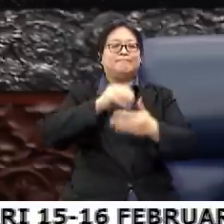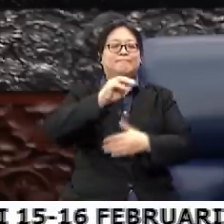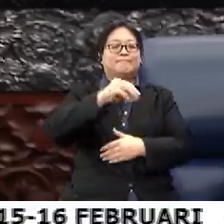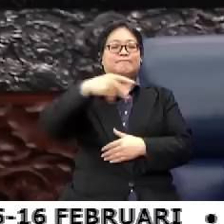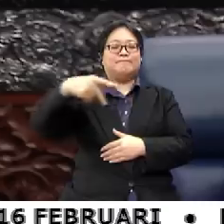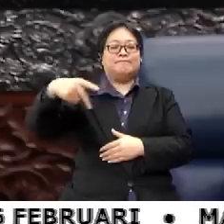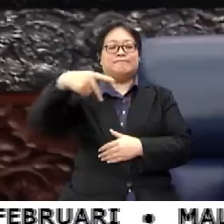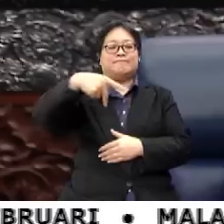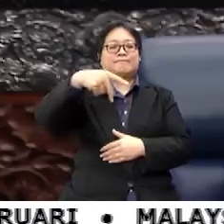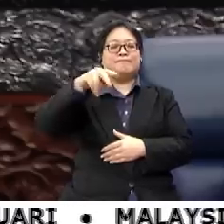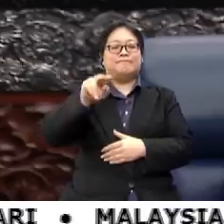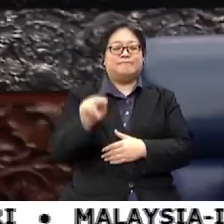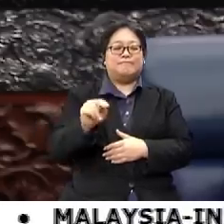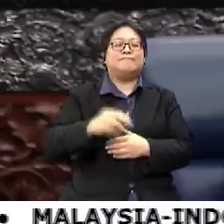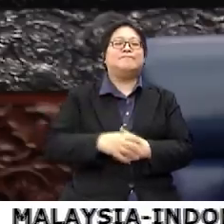Parlimen Perikatan Nasional.